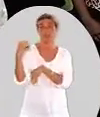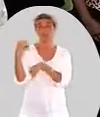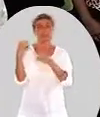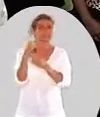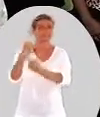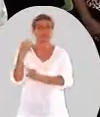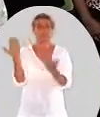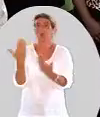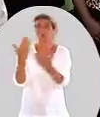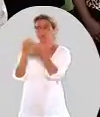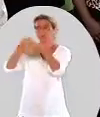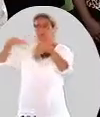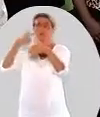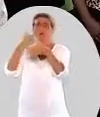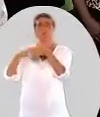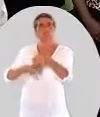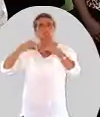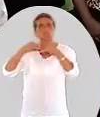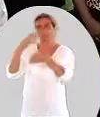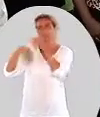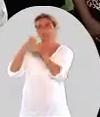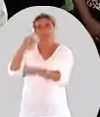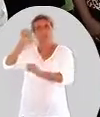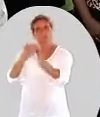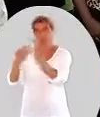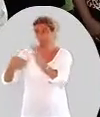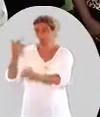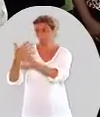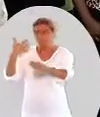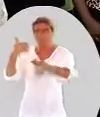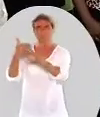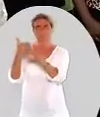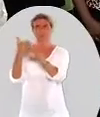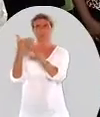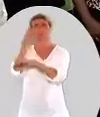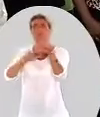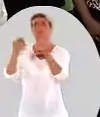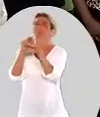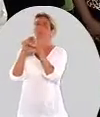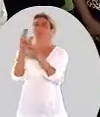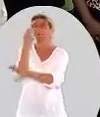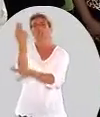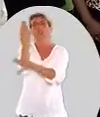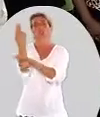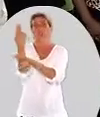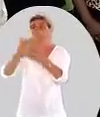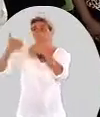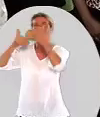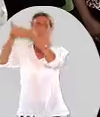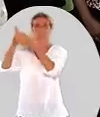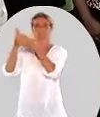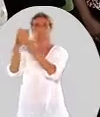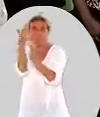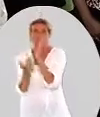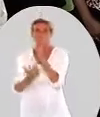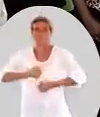de la jeunesse en 2012 nous avons ouvert l'université Régionale des Métiers et de l'Artisanat sans